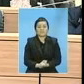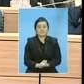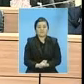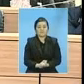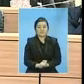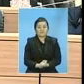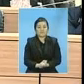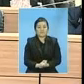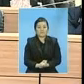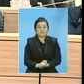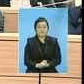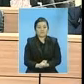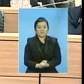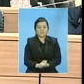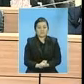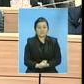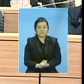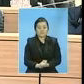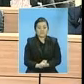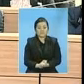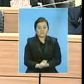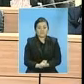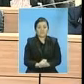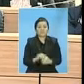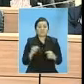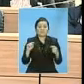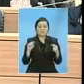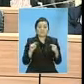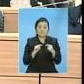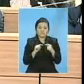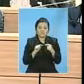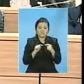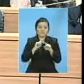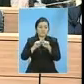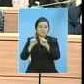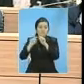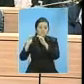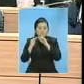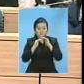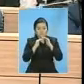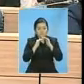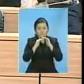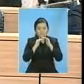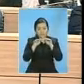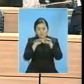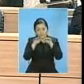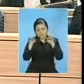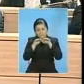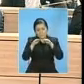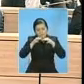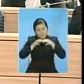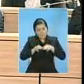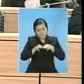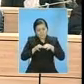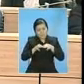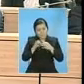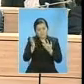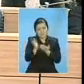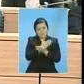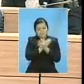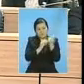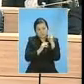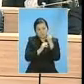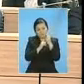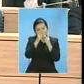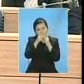ระดับปรากฏการณ์นั้นไม่มีใครว่าเรื่องความเป็นธรรม รื่องสองมาตรฐานนี่เป็น